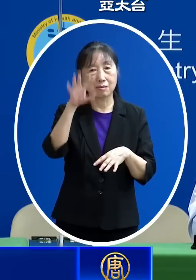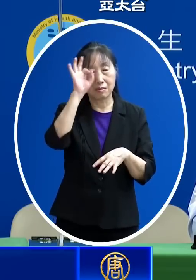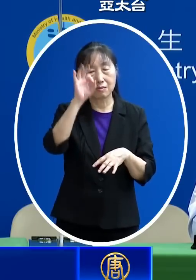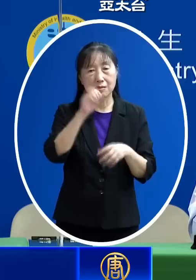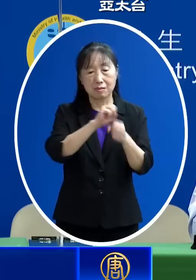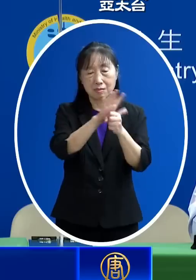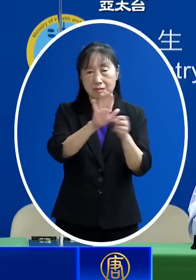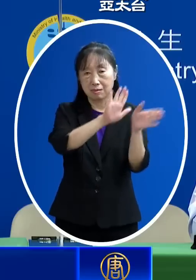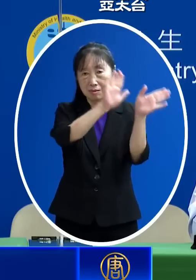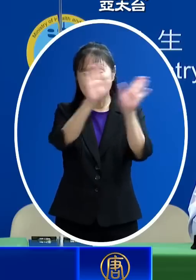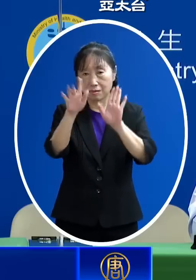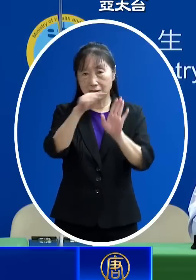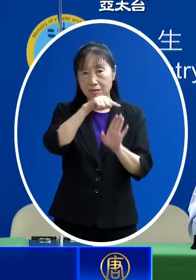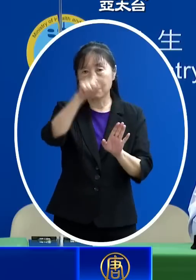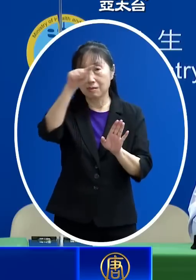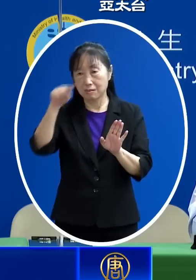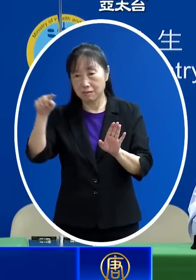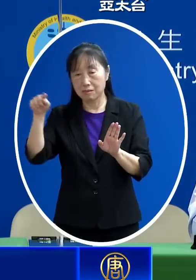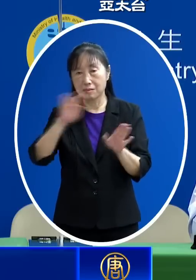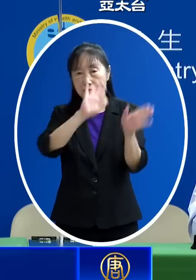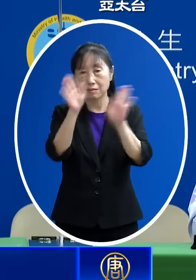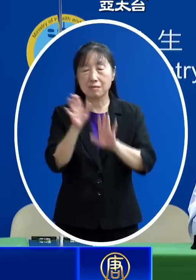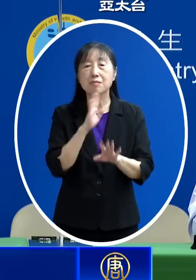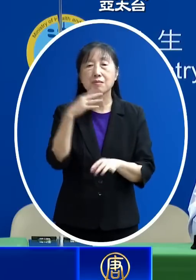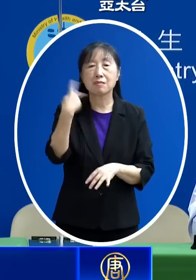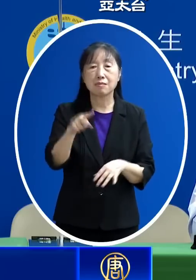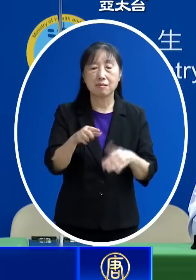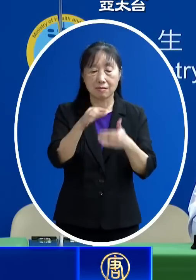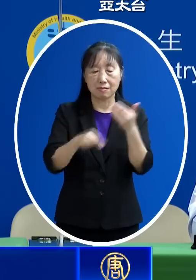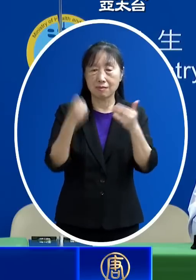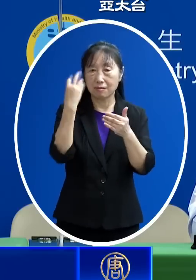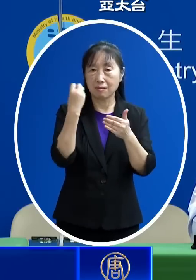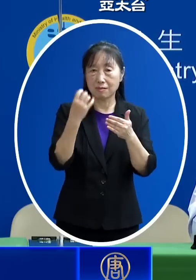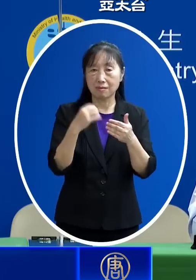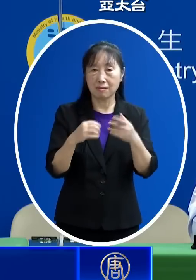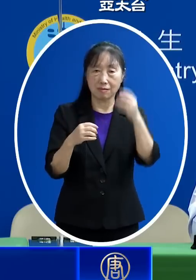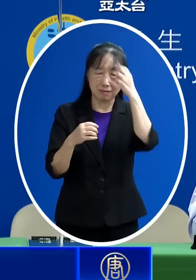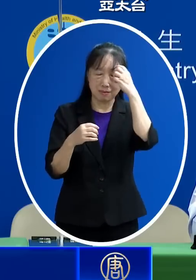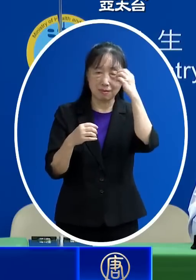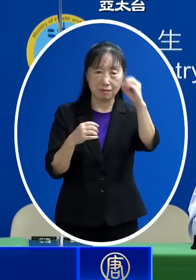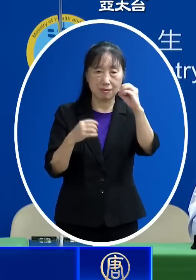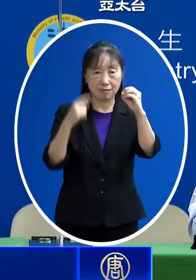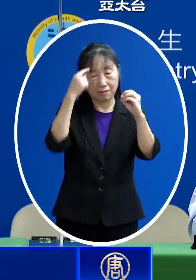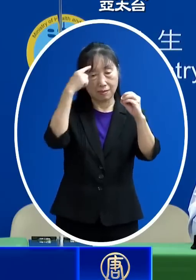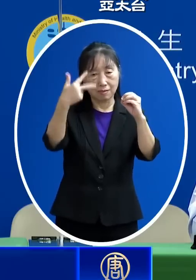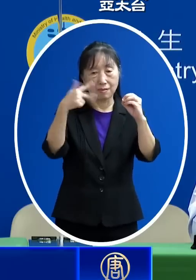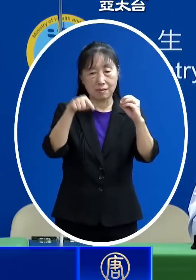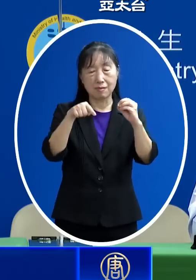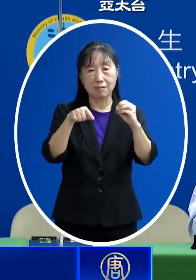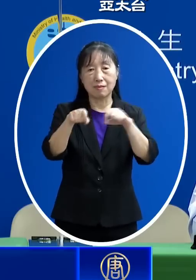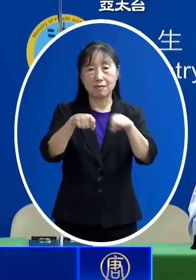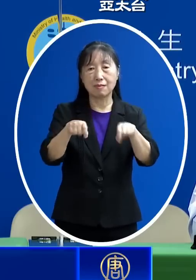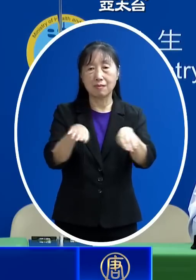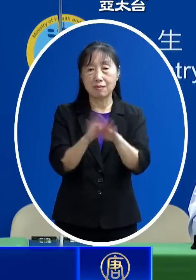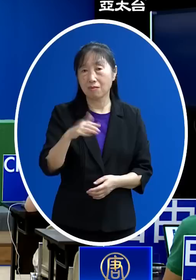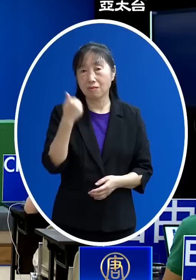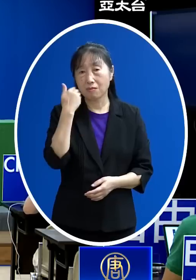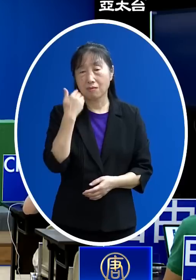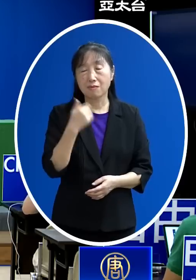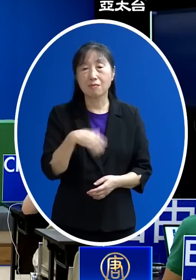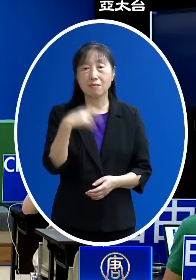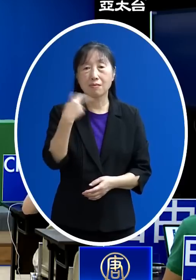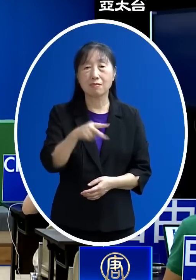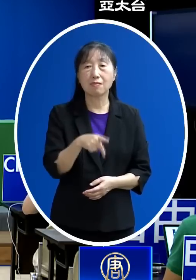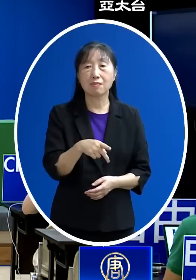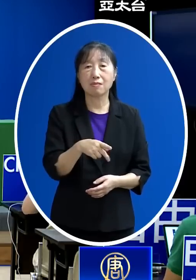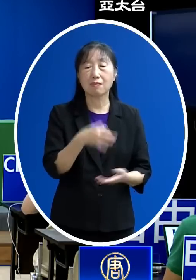走向，以及就是说我们开放0+7之后国内防疫的一些变化，再来做适时的检讨。 另